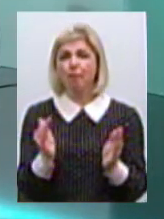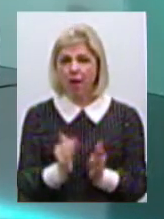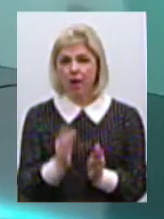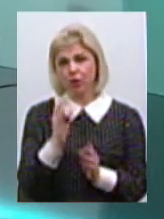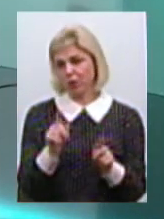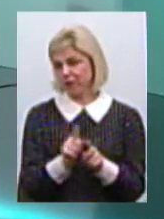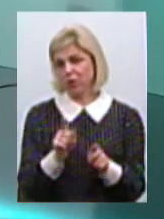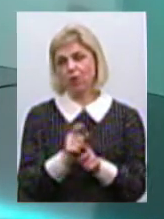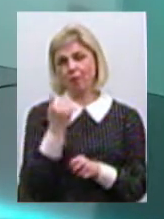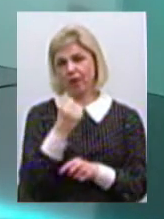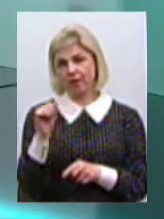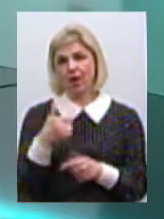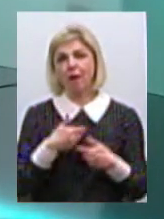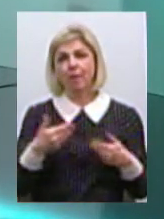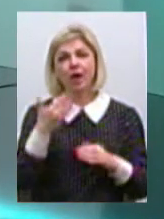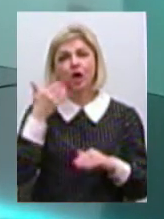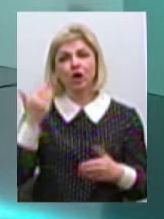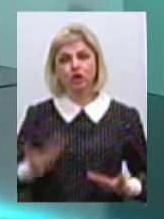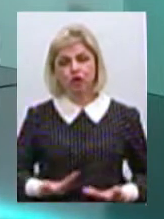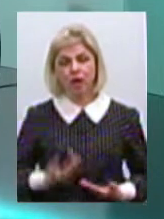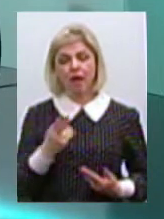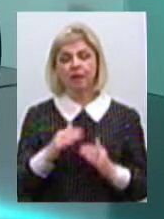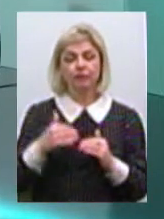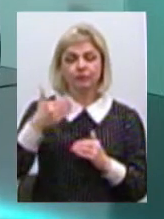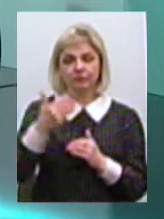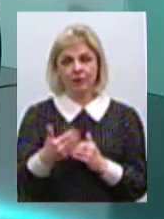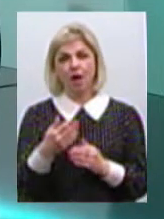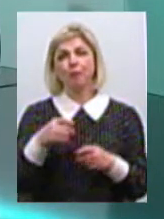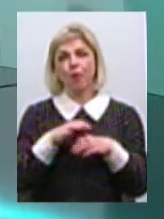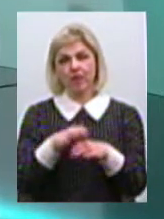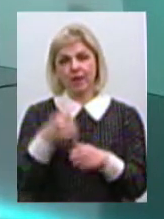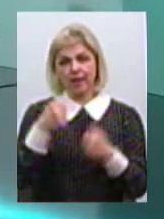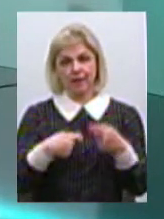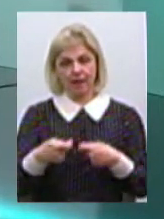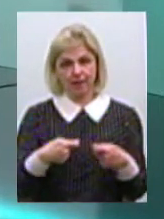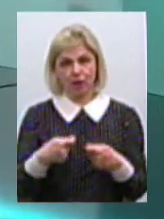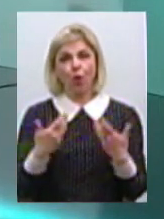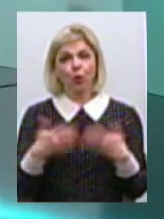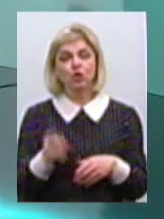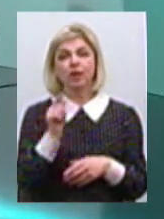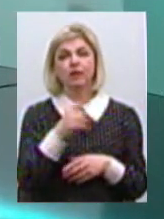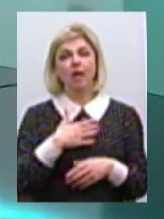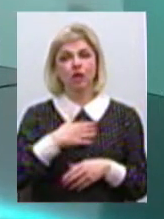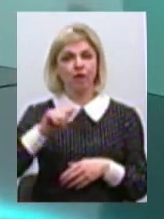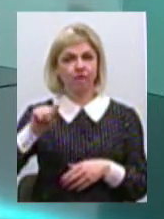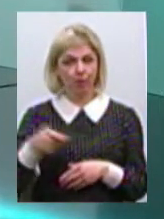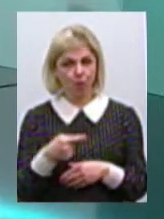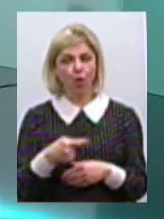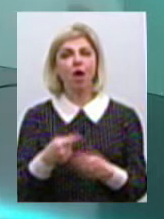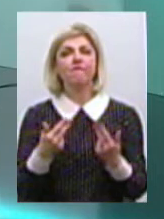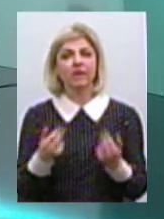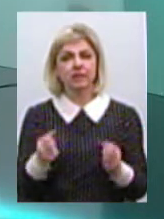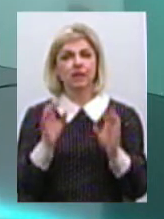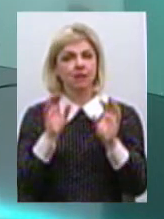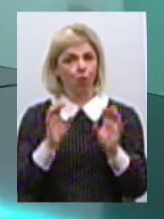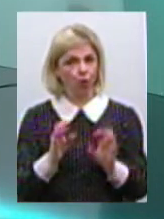собі полегшили життя на наступний етап проведення тендеру. Тобто вже та компанія, наші вимоги визнали законними.